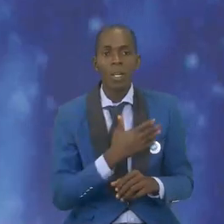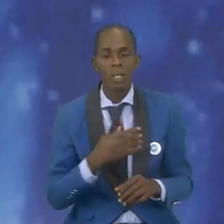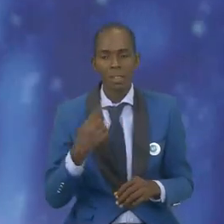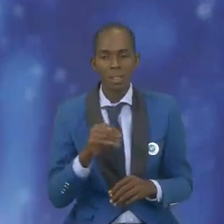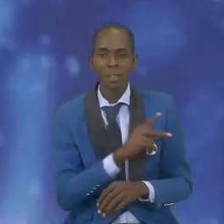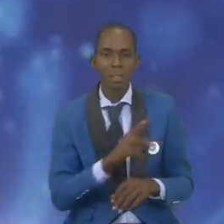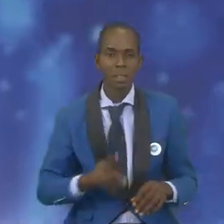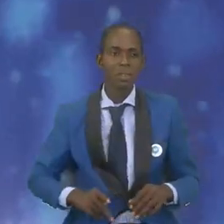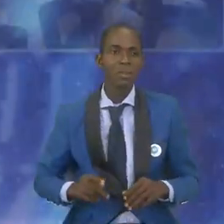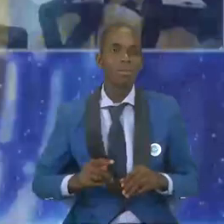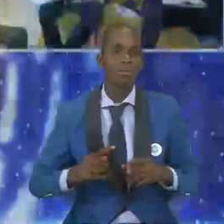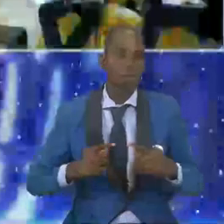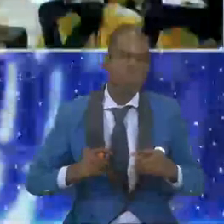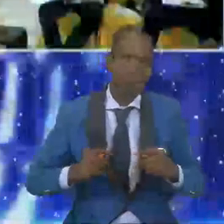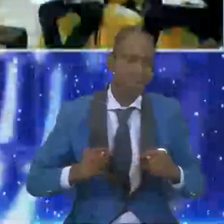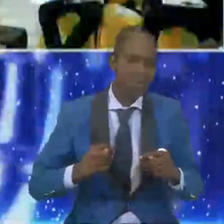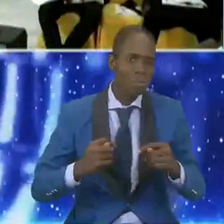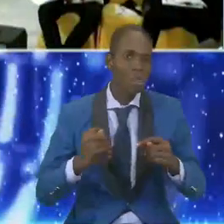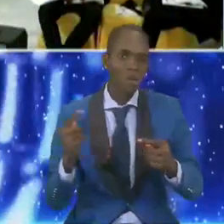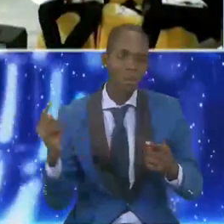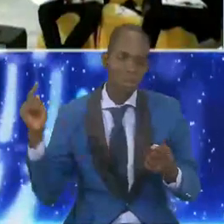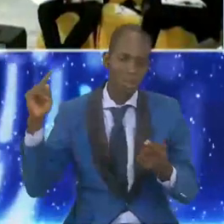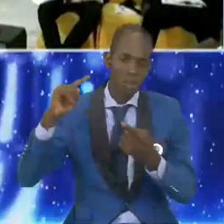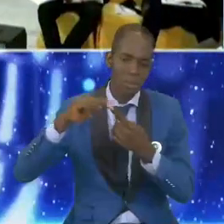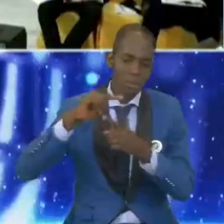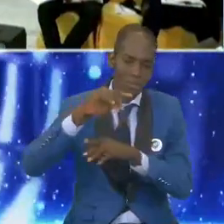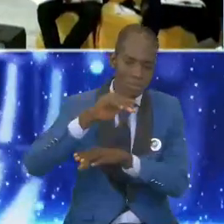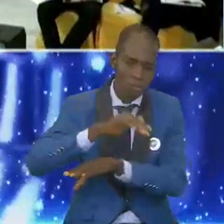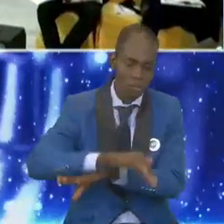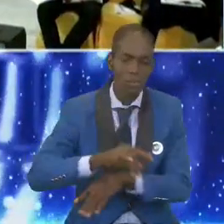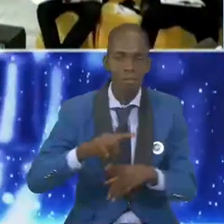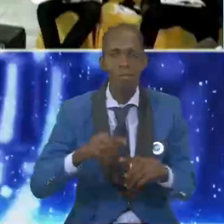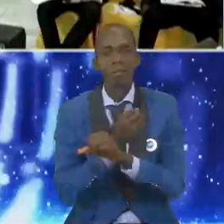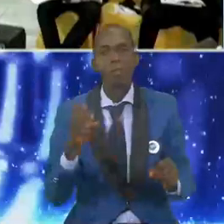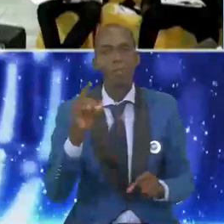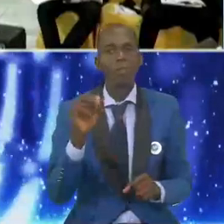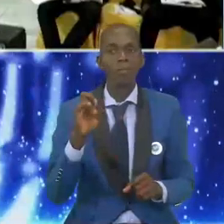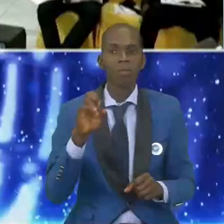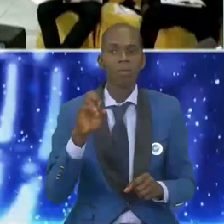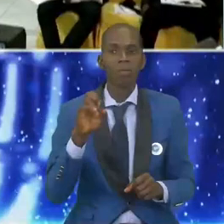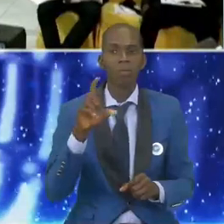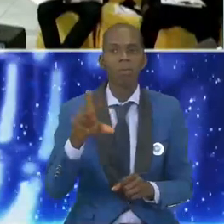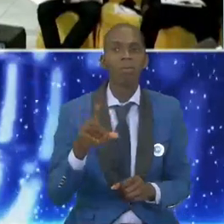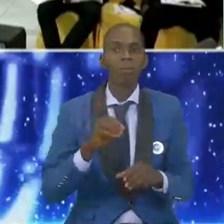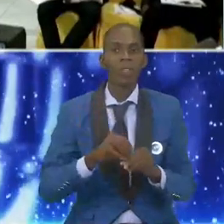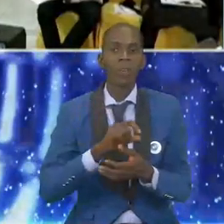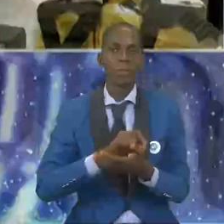Et jusqu'au coucher du soleil, il s'efforça de le sauver.